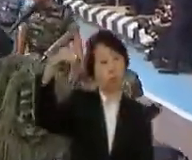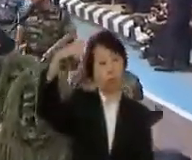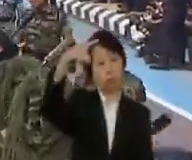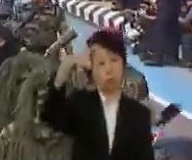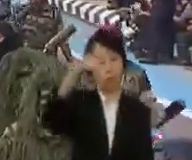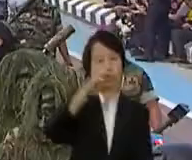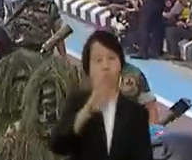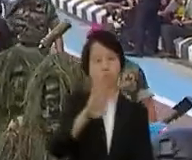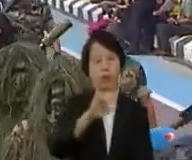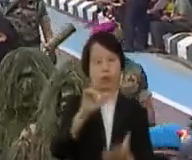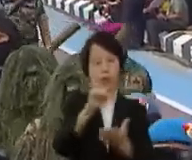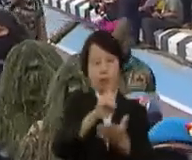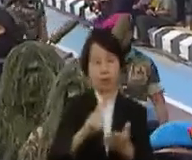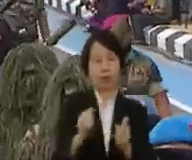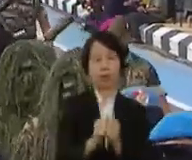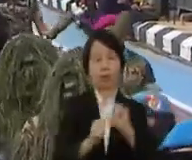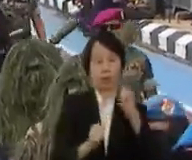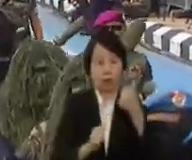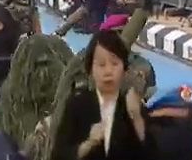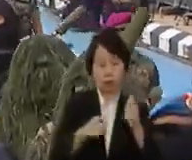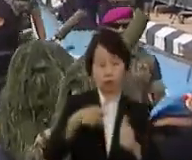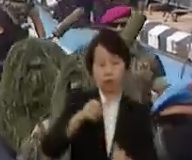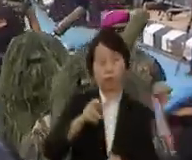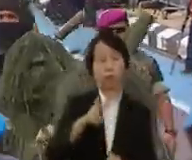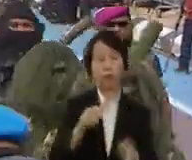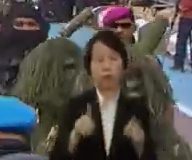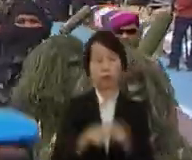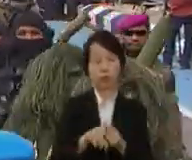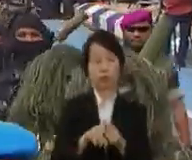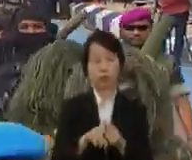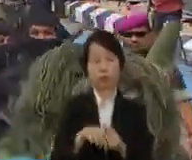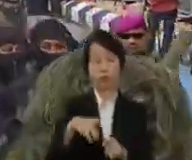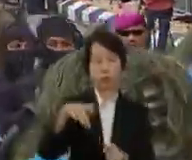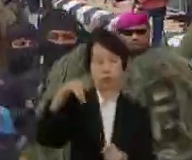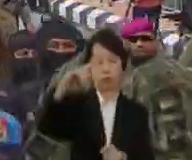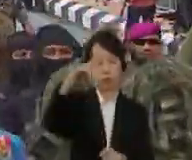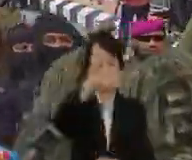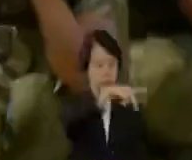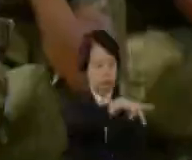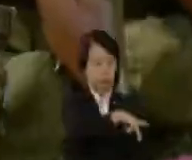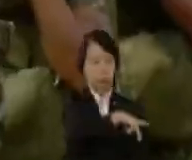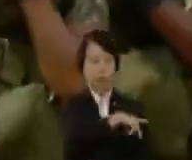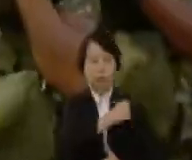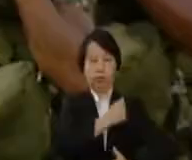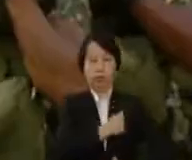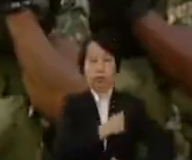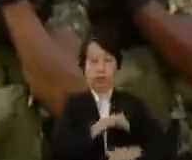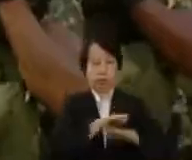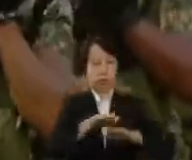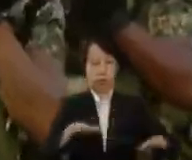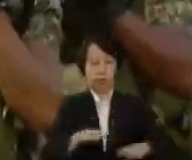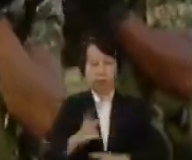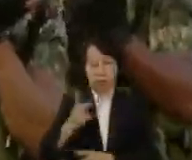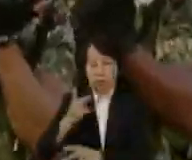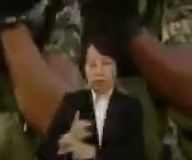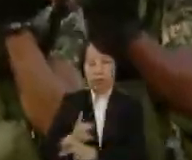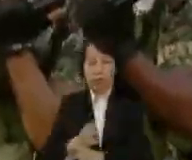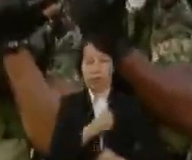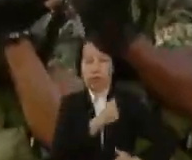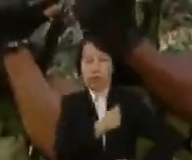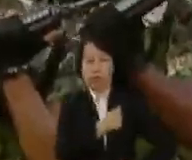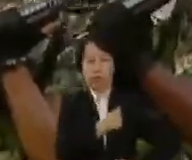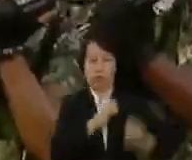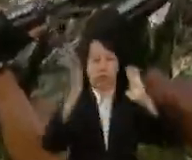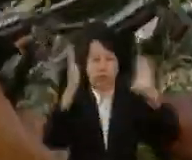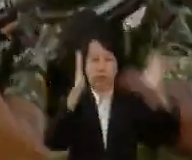Design. 10 Brigade Para adalah sebagai trump card Panglima Tentera Darat serta sebagai simpanan Angkatan Tentera